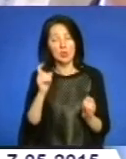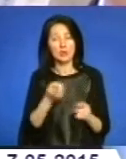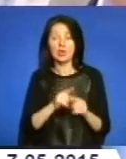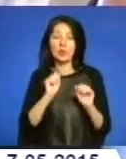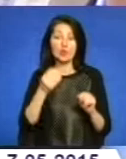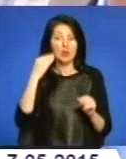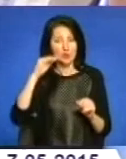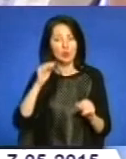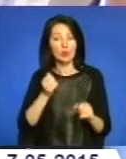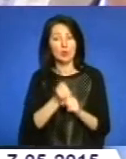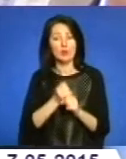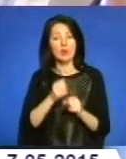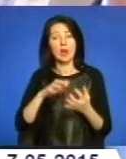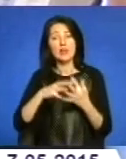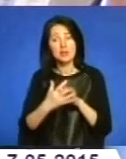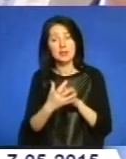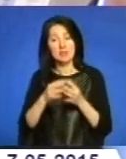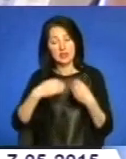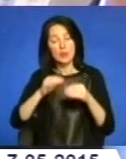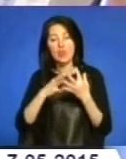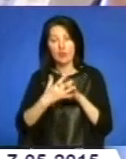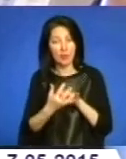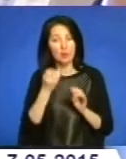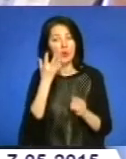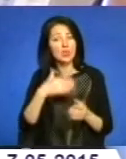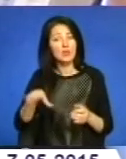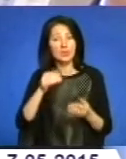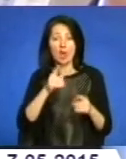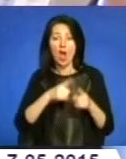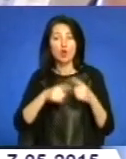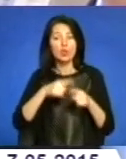коли ціла родина, сім'я працює, і це найбільше економічно вигідно і ефективно.